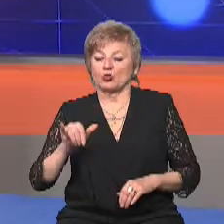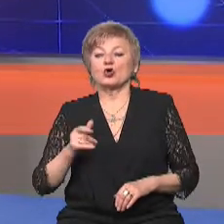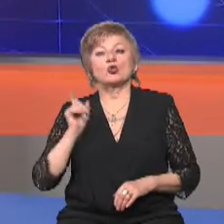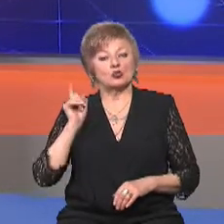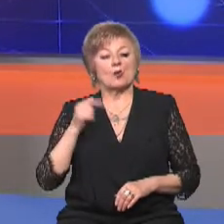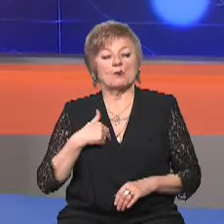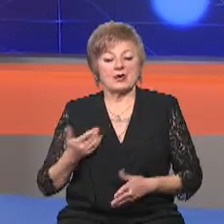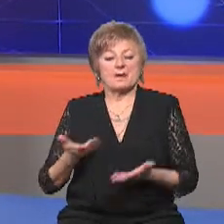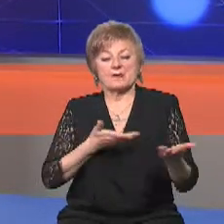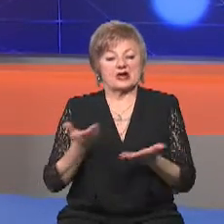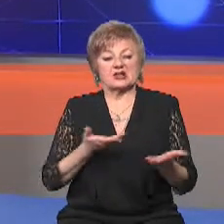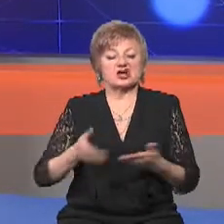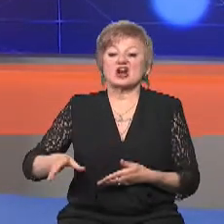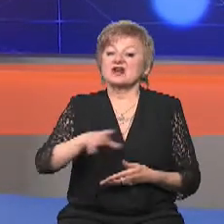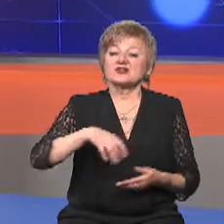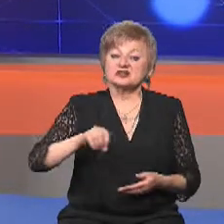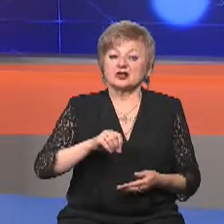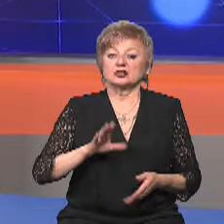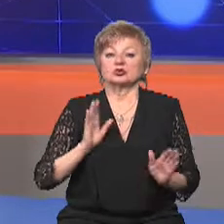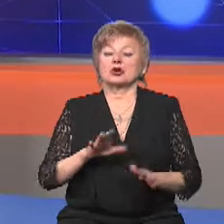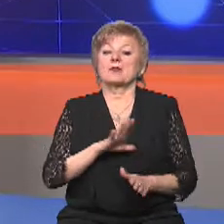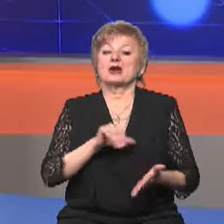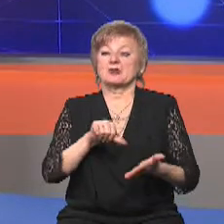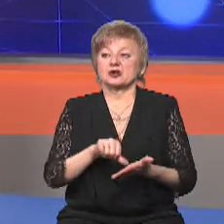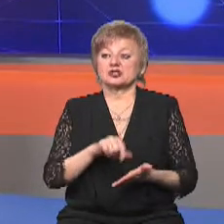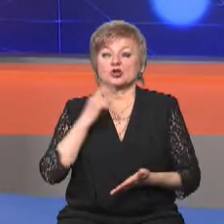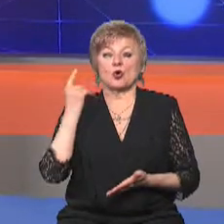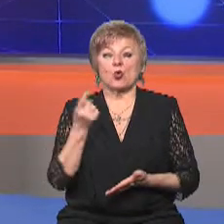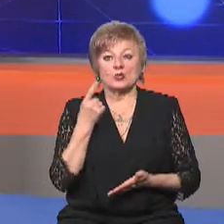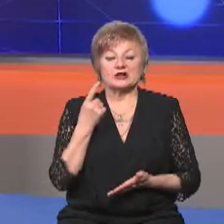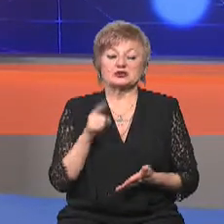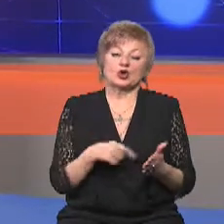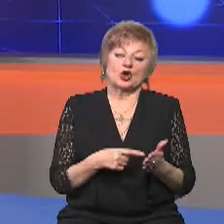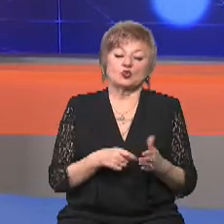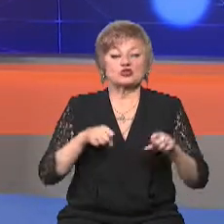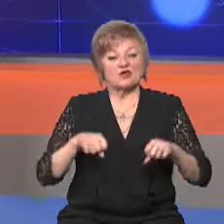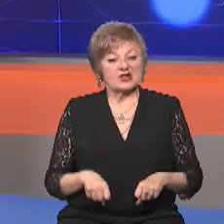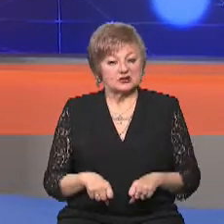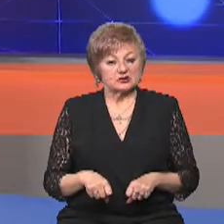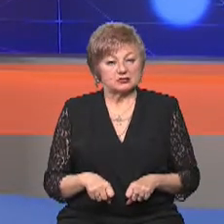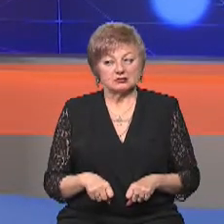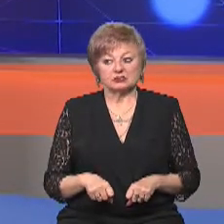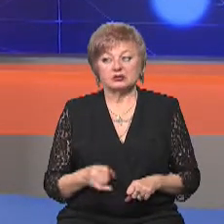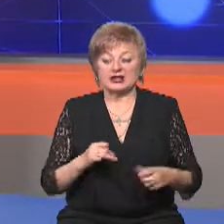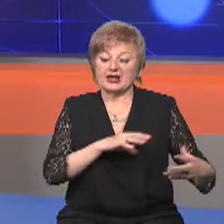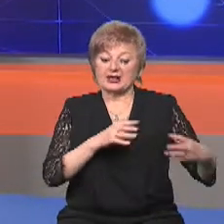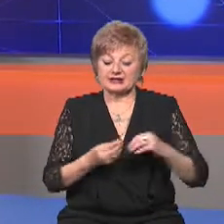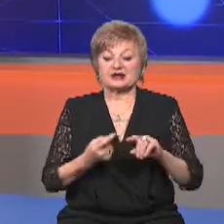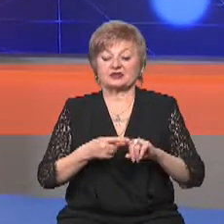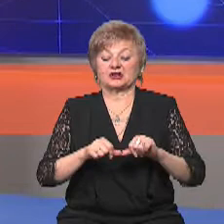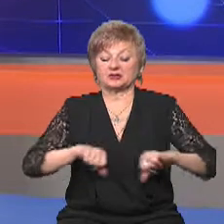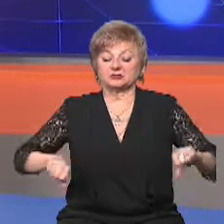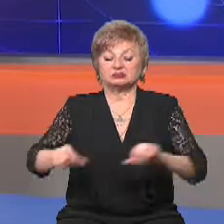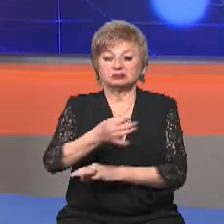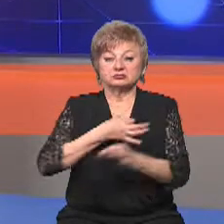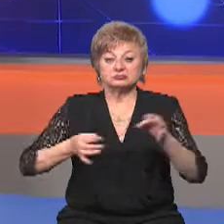тоді запрошували, були представники від обласної і міської влади. І за результатами цього круглого